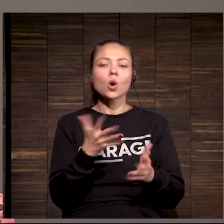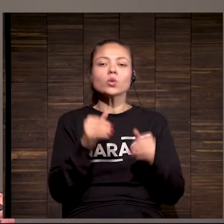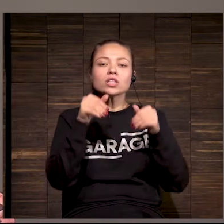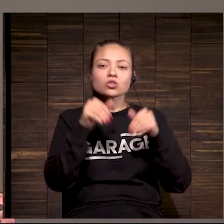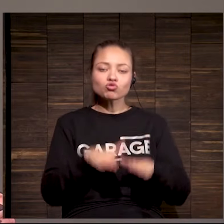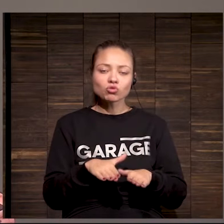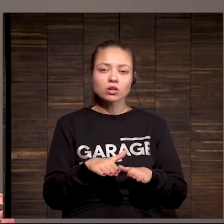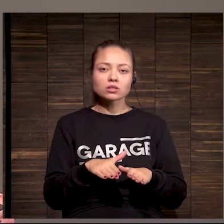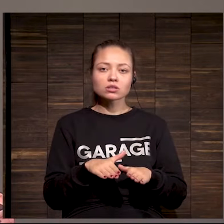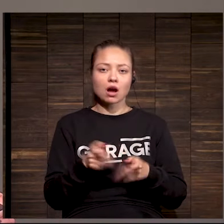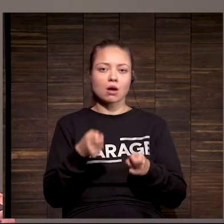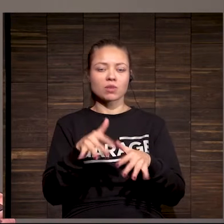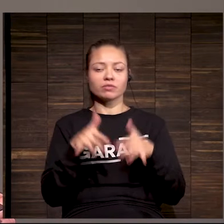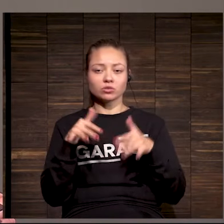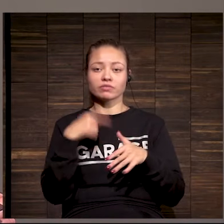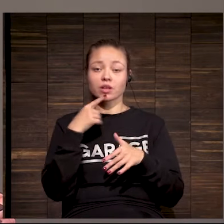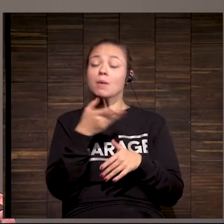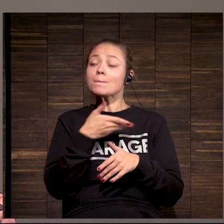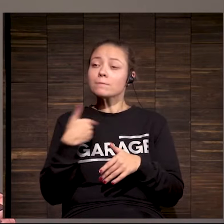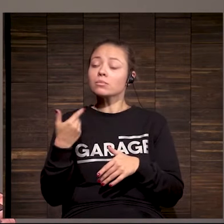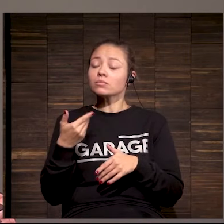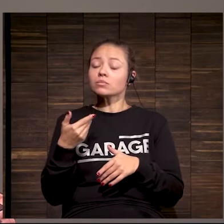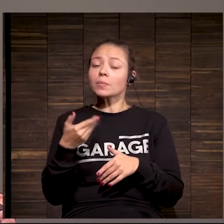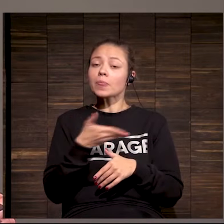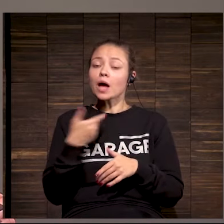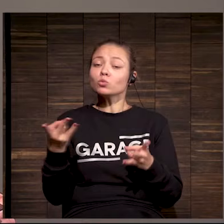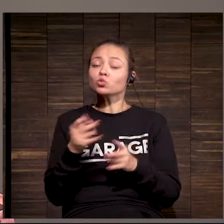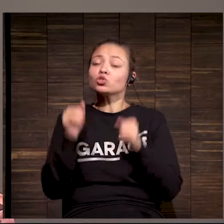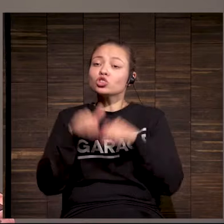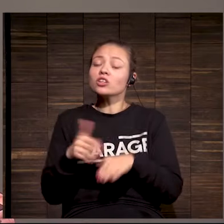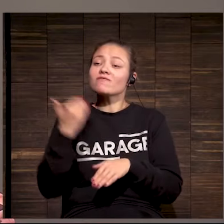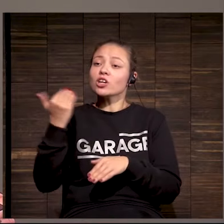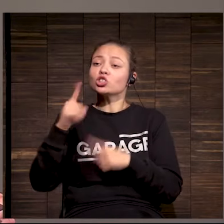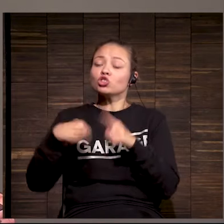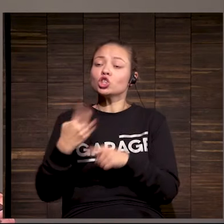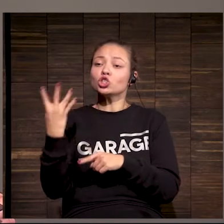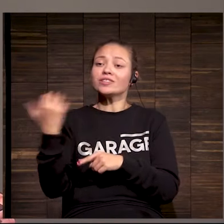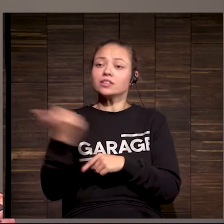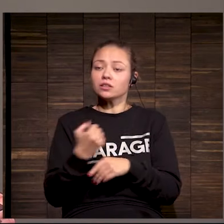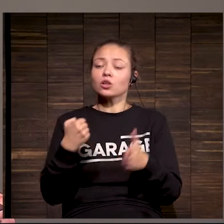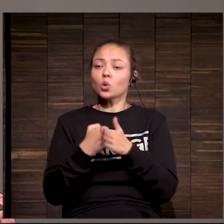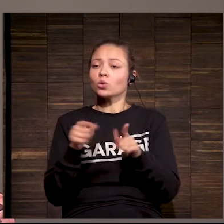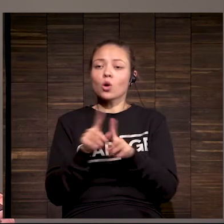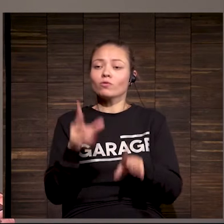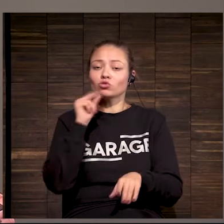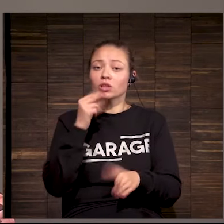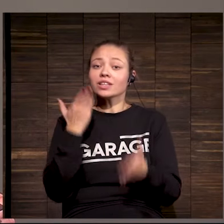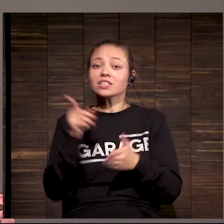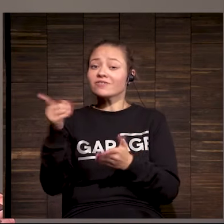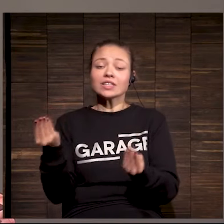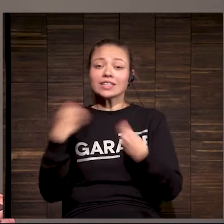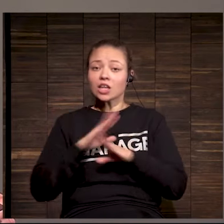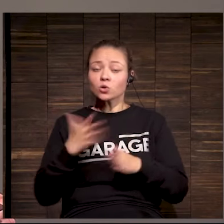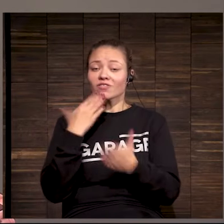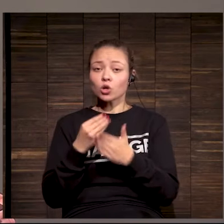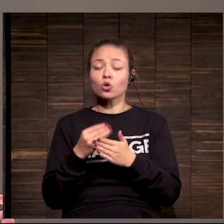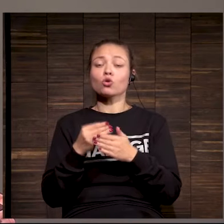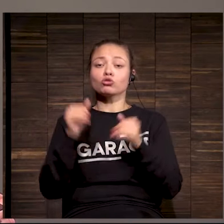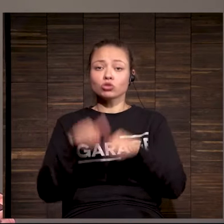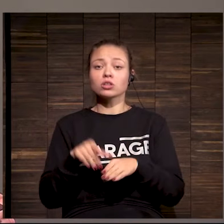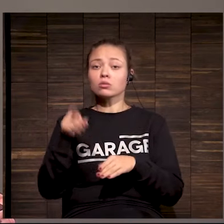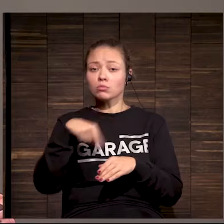мы правительство говорили на нужно решение ваши через 4 недели к какой-то дате если вы нам не даете своим решением а